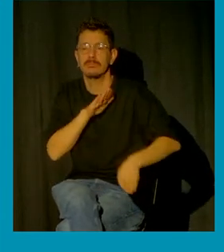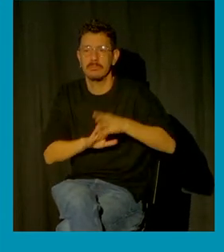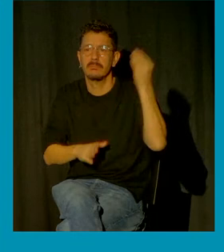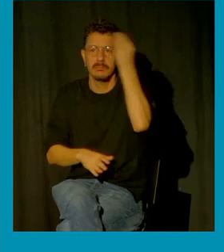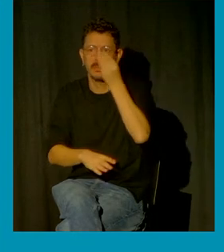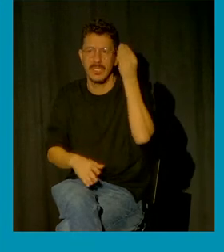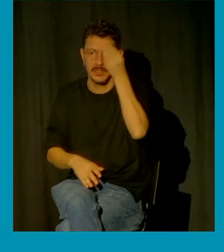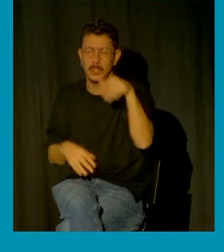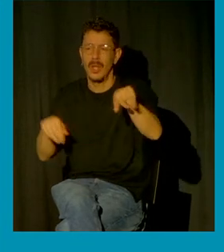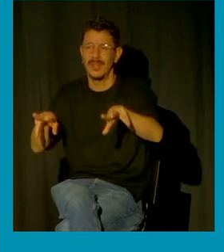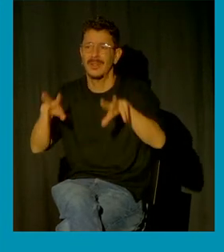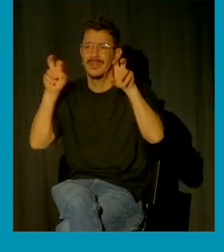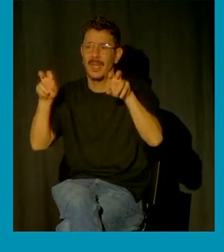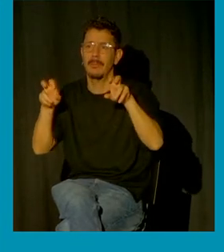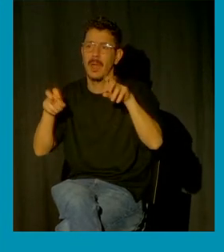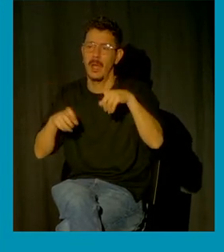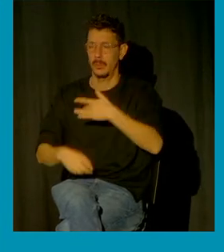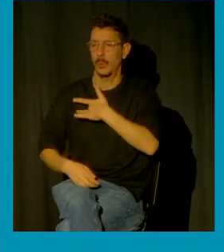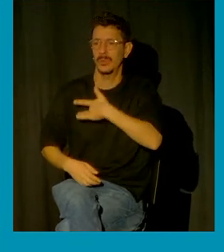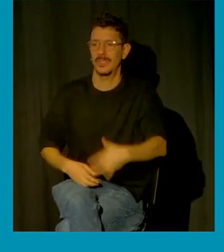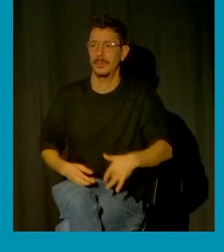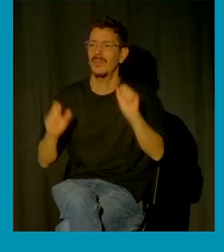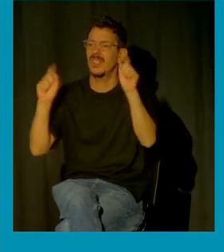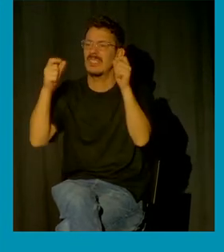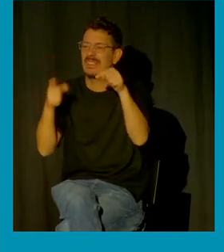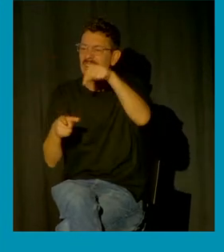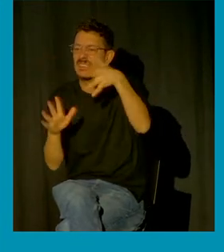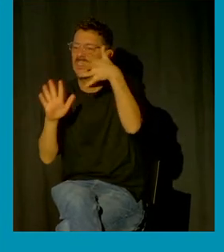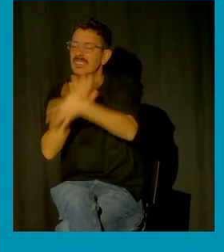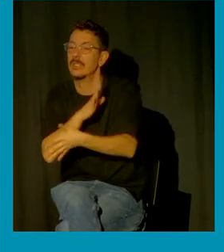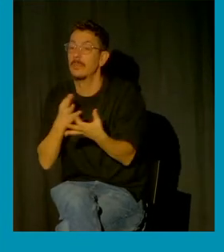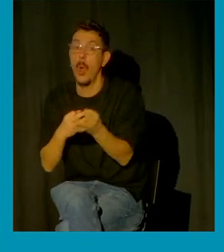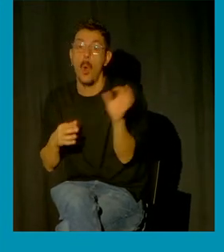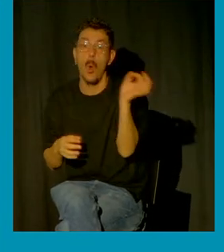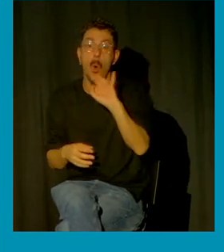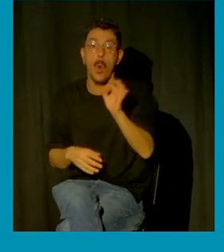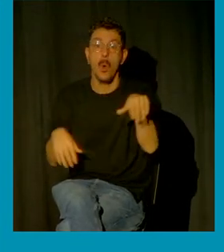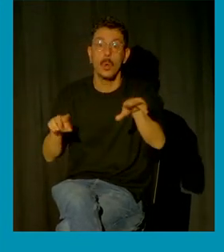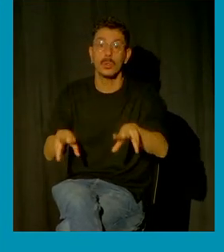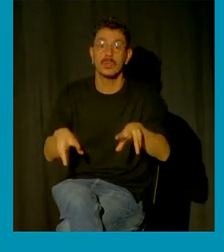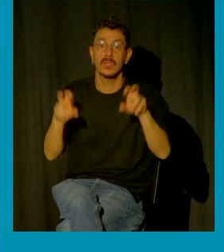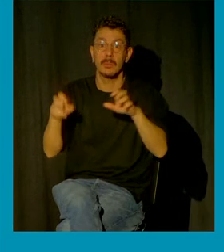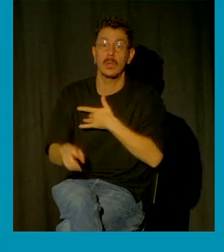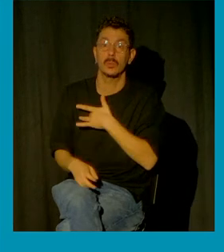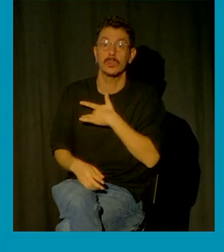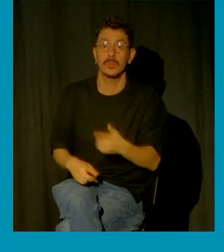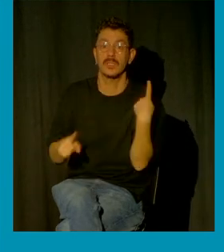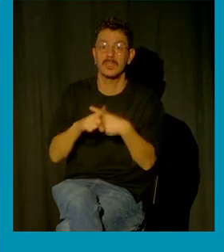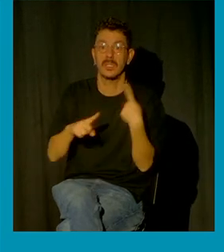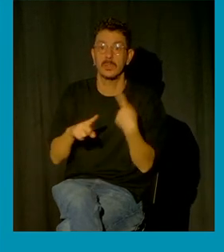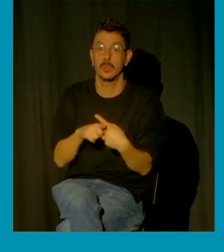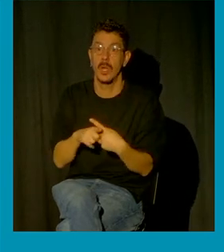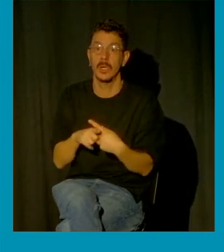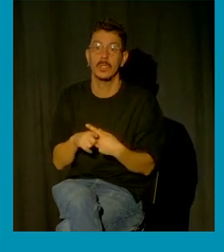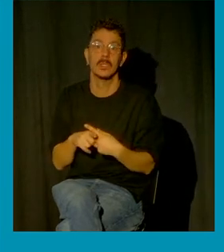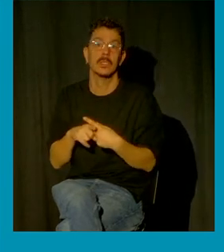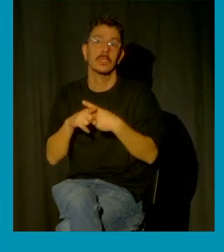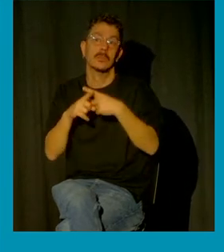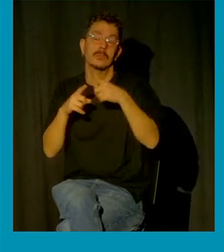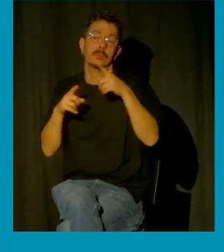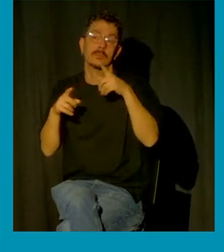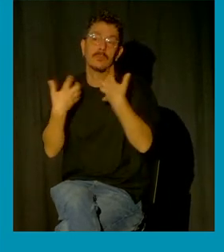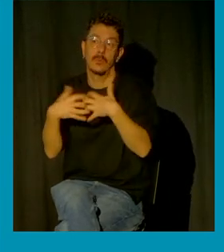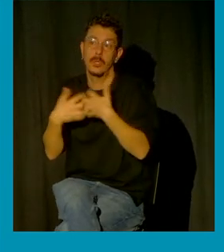què és el consentiment digital o com el consentiment sexual opera i atreveça les pràctiques sexuals digitals